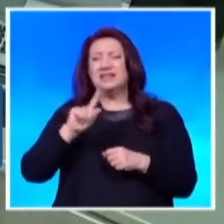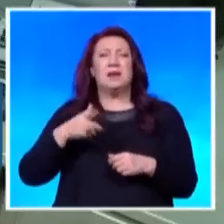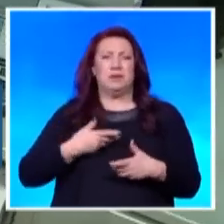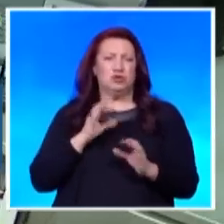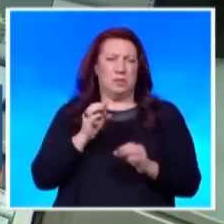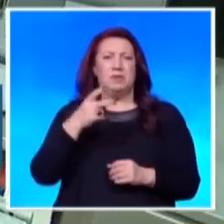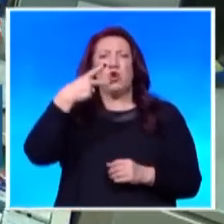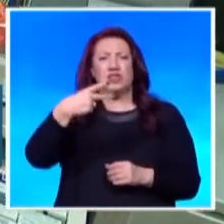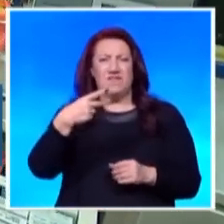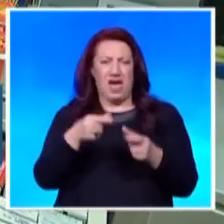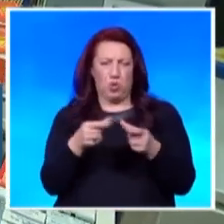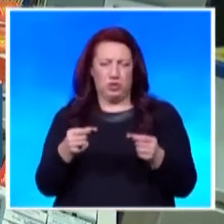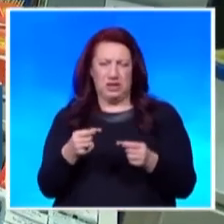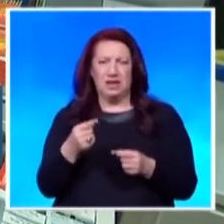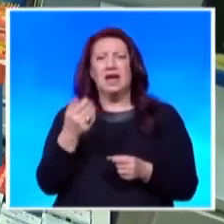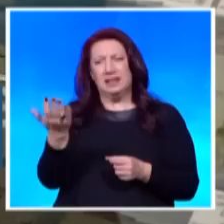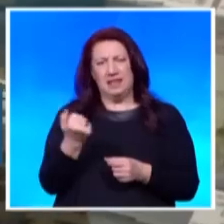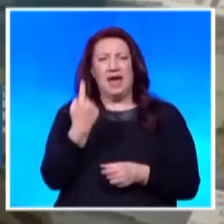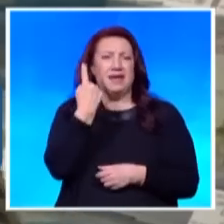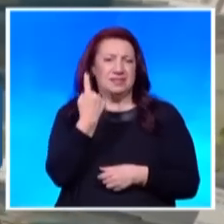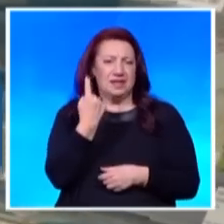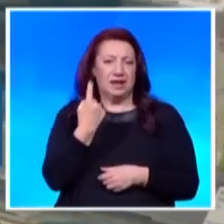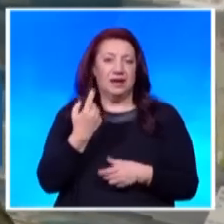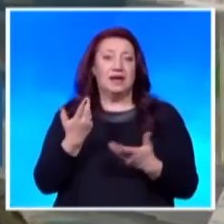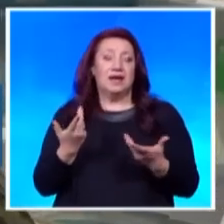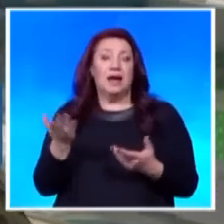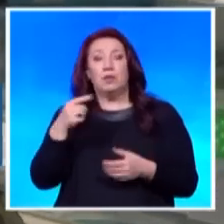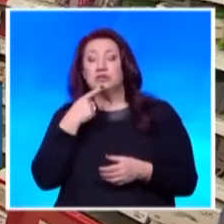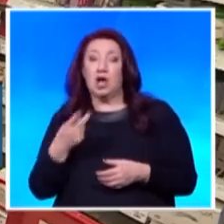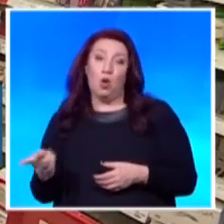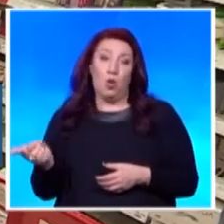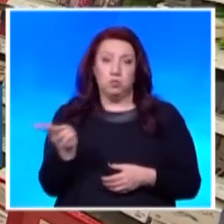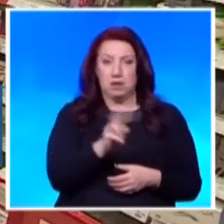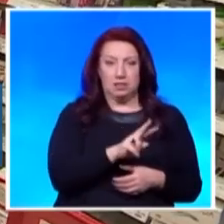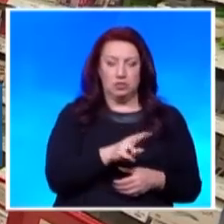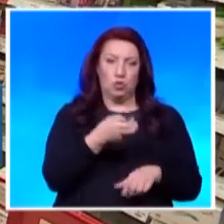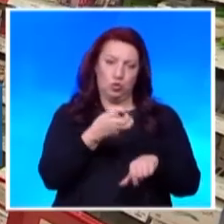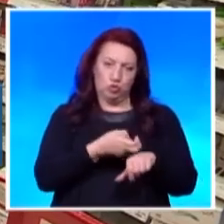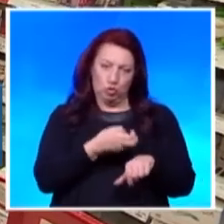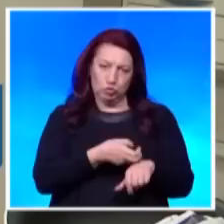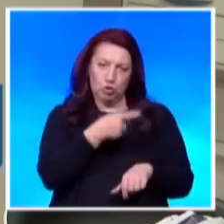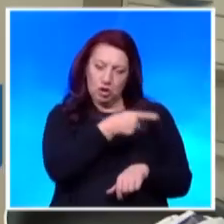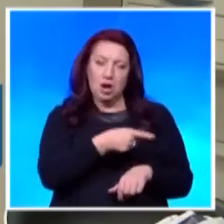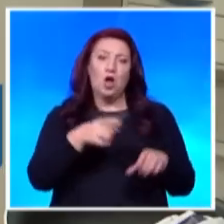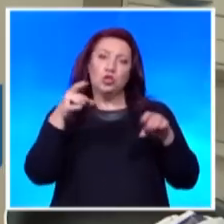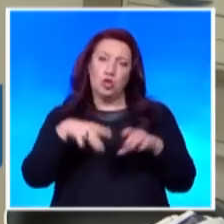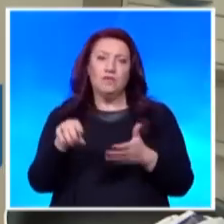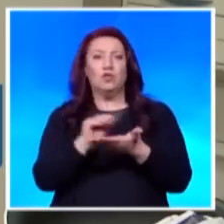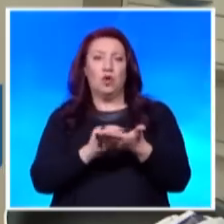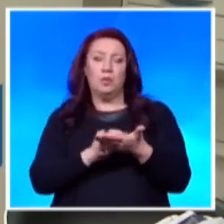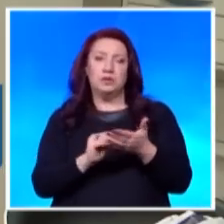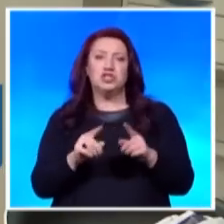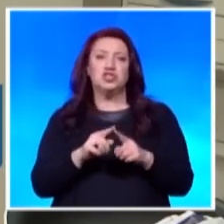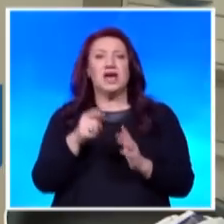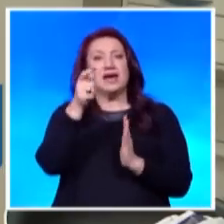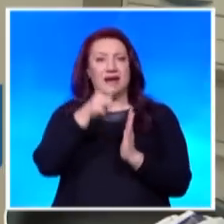случая сега ние трябва да ги връщаме обратно при доктора, той да изписва на ново рецепта, дори само едно